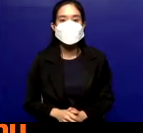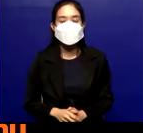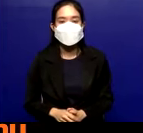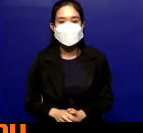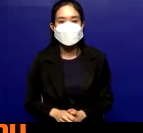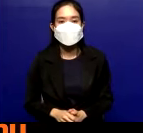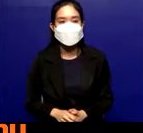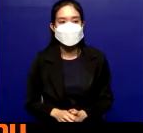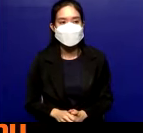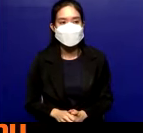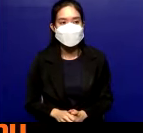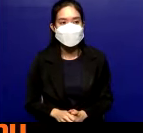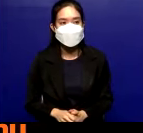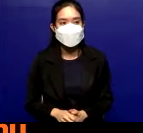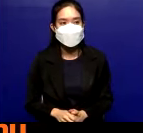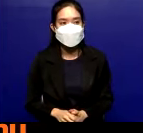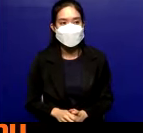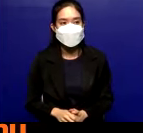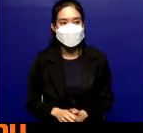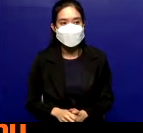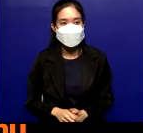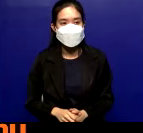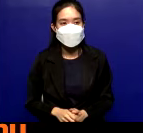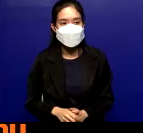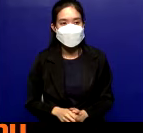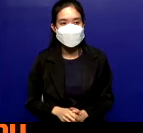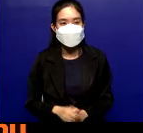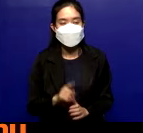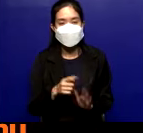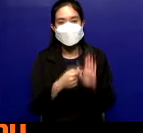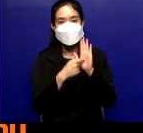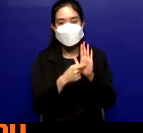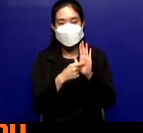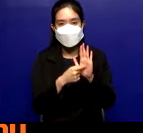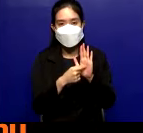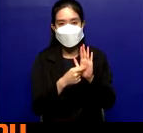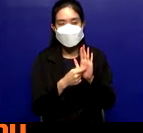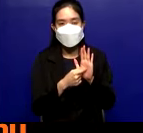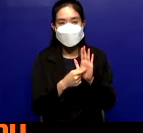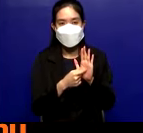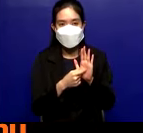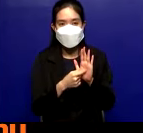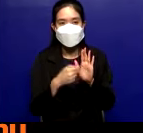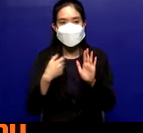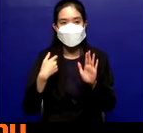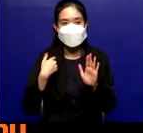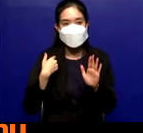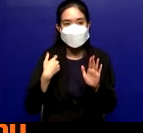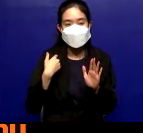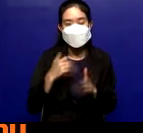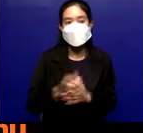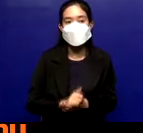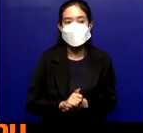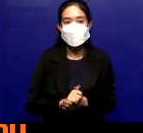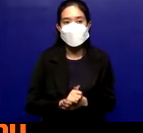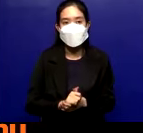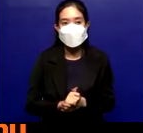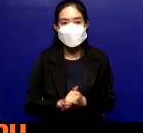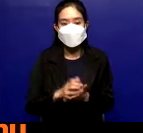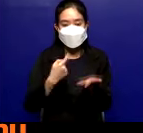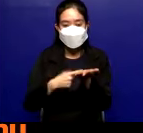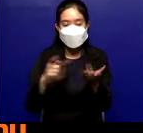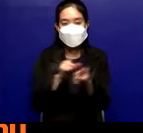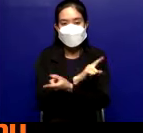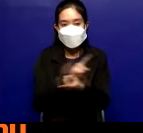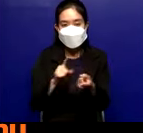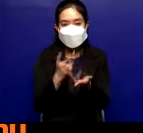ย้อนหลังนะคะอันนี้สไลด์เลื่อนไปแล้วยังงบกองทุนหลักประกันสุขภาพแห่งชาติค่ะก็ถูกลดงบประมาณลง